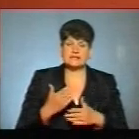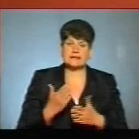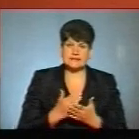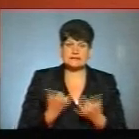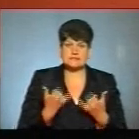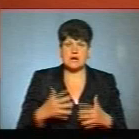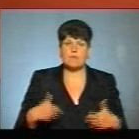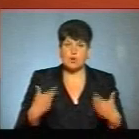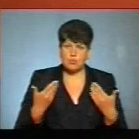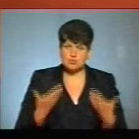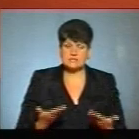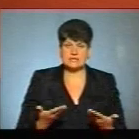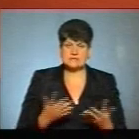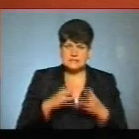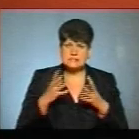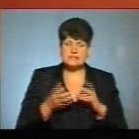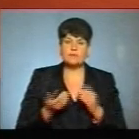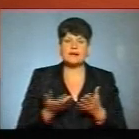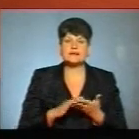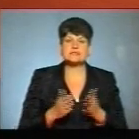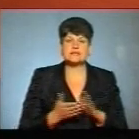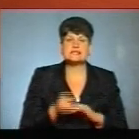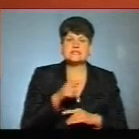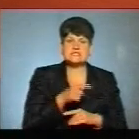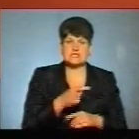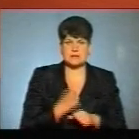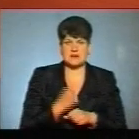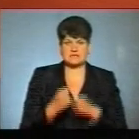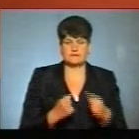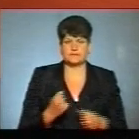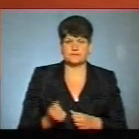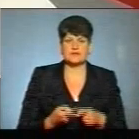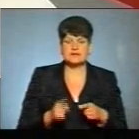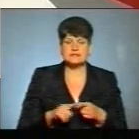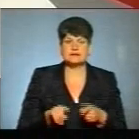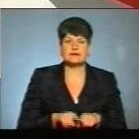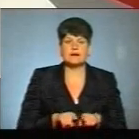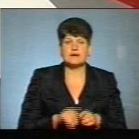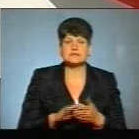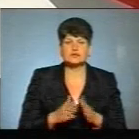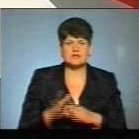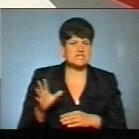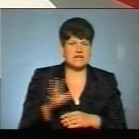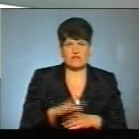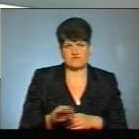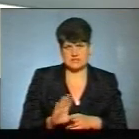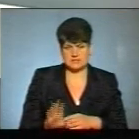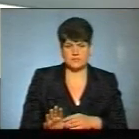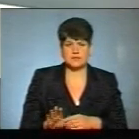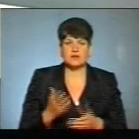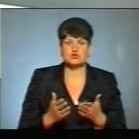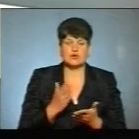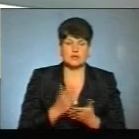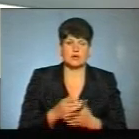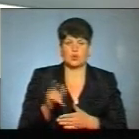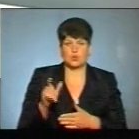наразі пропозиції і загалом яка ситуація з їхнім працевлаштуванням? Ну, це така ситуація практично, як і для всіх. Якщо є